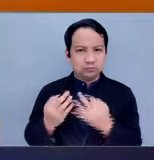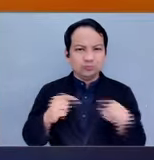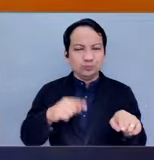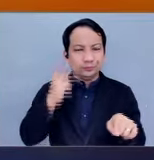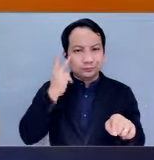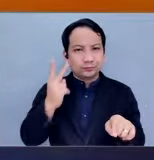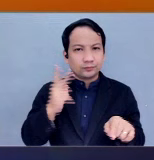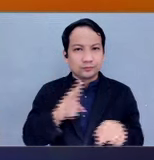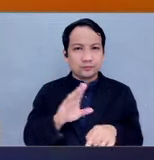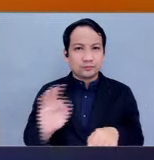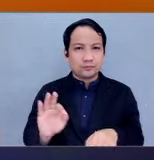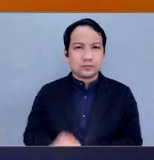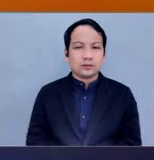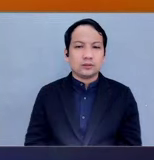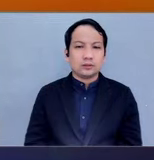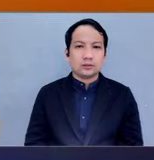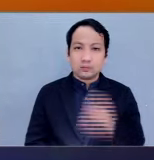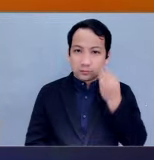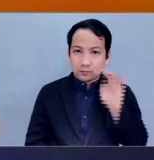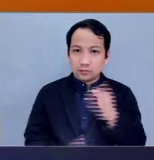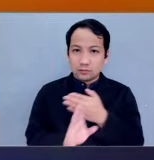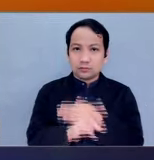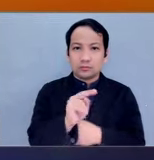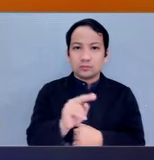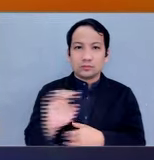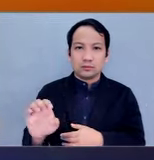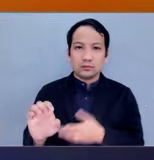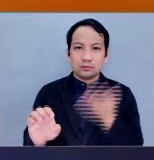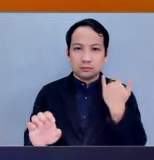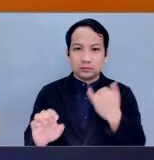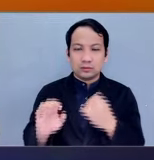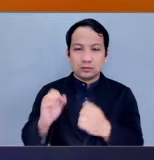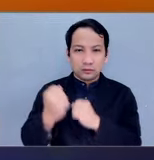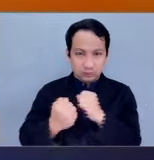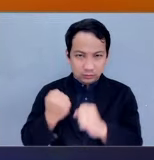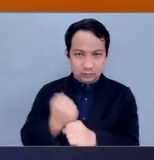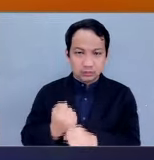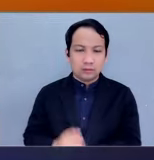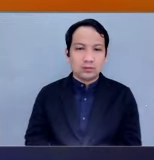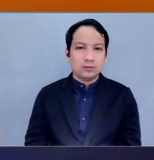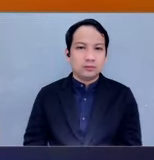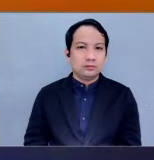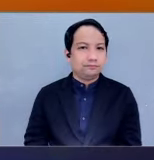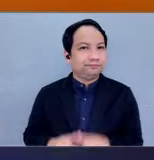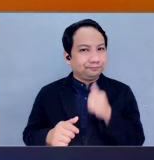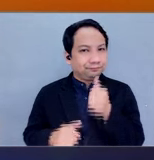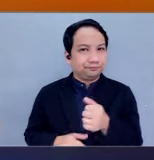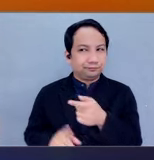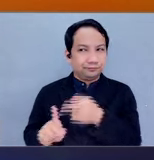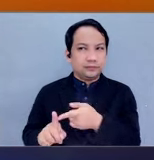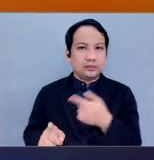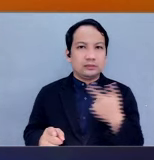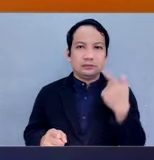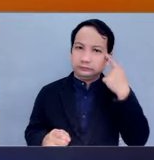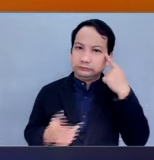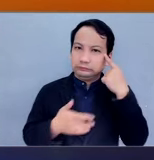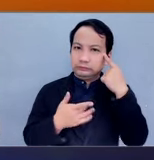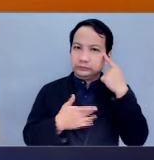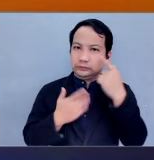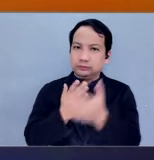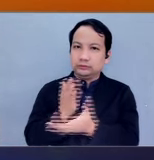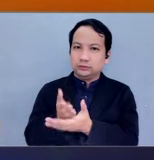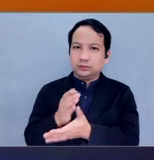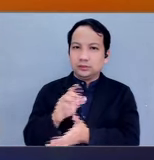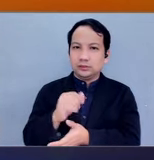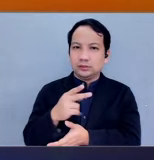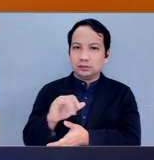nito. Umuwi pa nga sa Nueva Ecija noong nakaraang taon. Ayaw man nilang magbintang, malakas ang kutob nilang pinapunta si Hazel ng nobyo ng